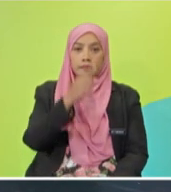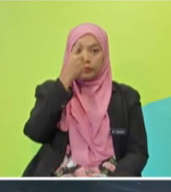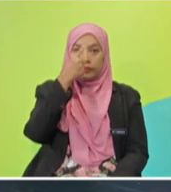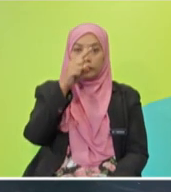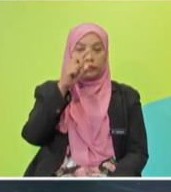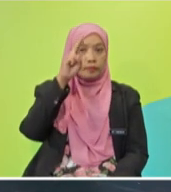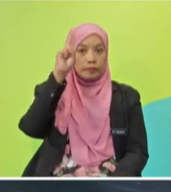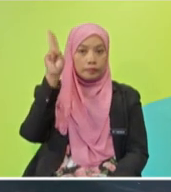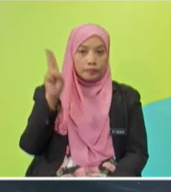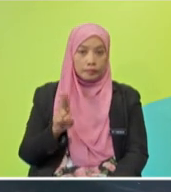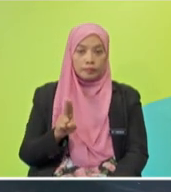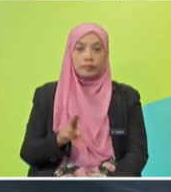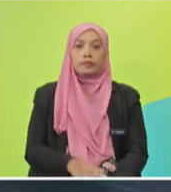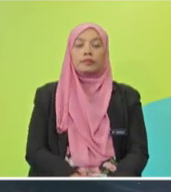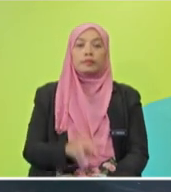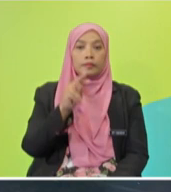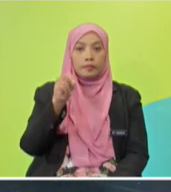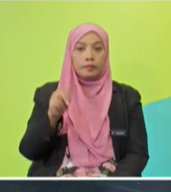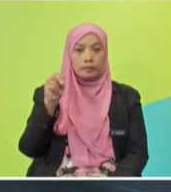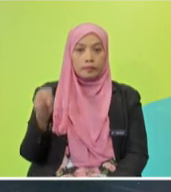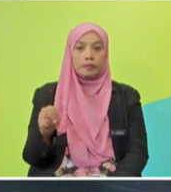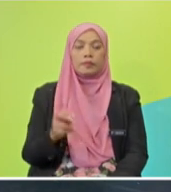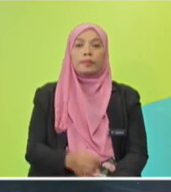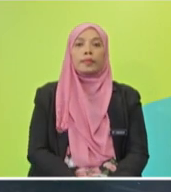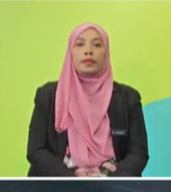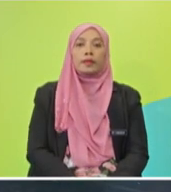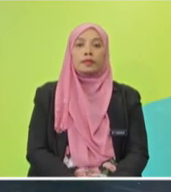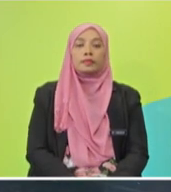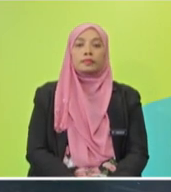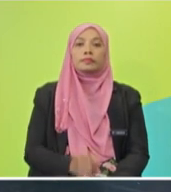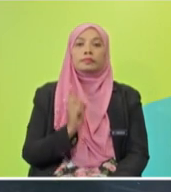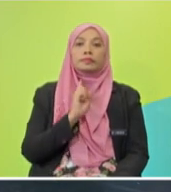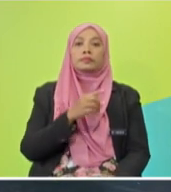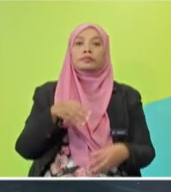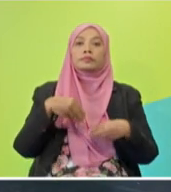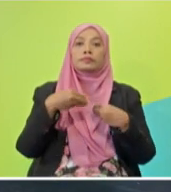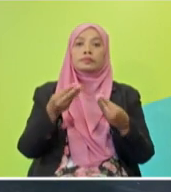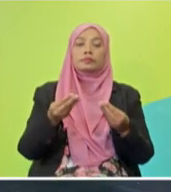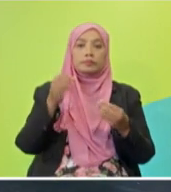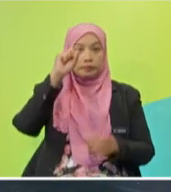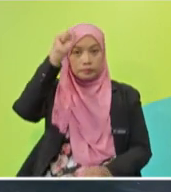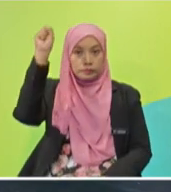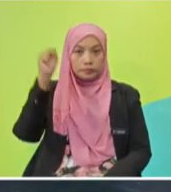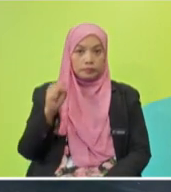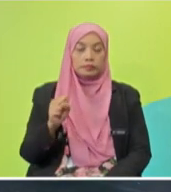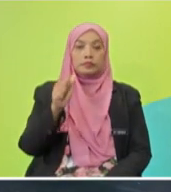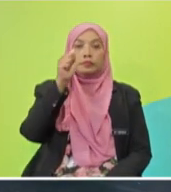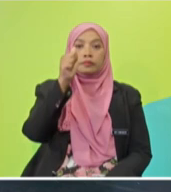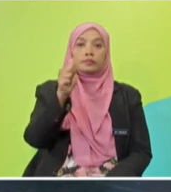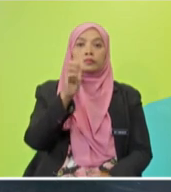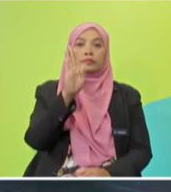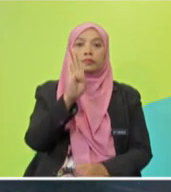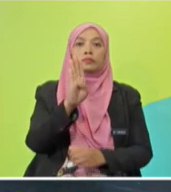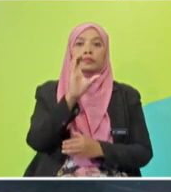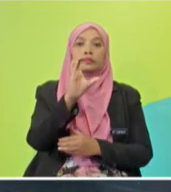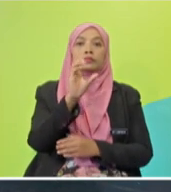uji anak-anak saya dekat Jimit ni dengan Sean kat sini, kita bagi satu soalan yang pertama ni, A, B, C, D. Okey.